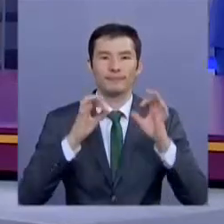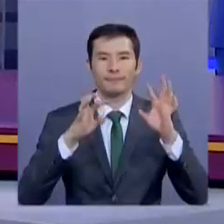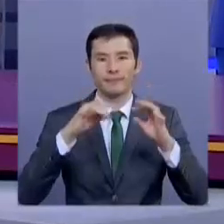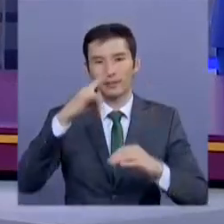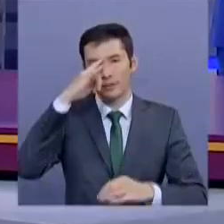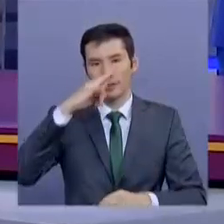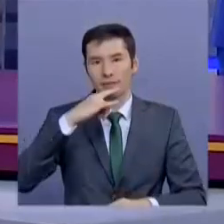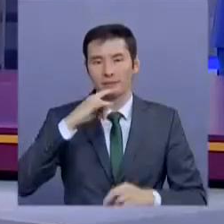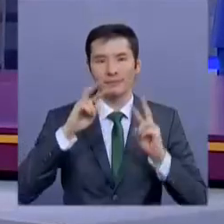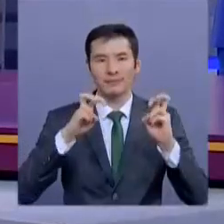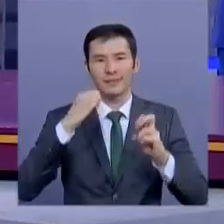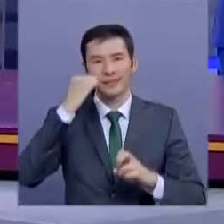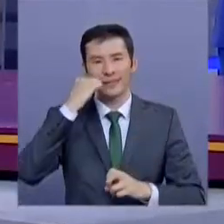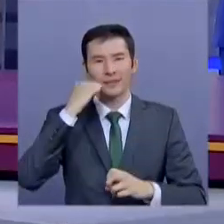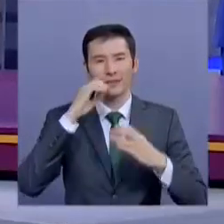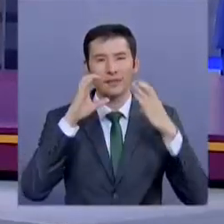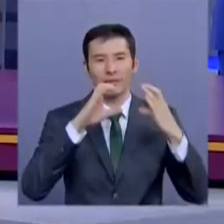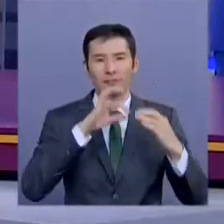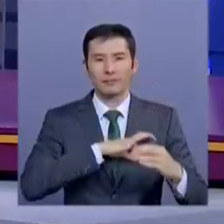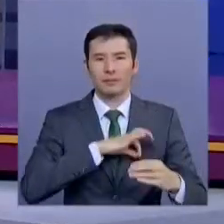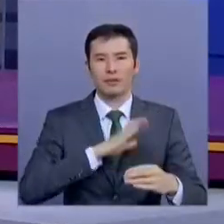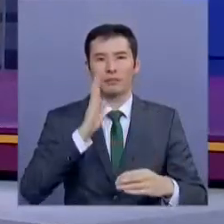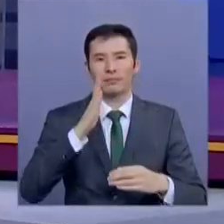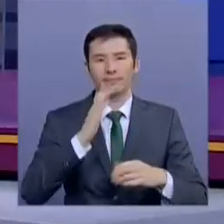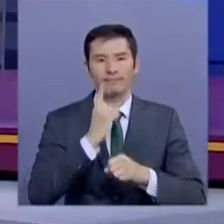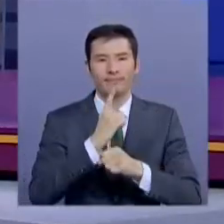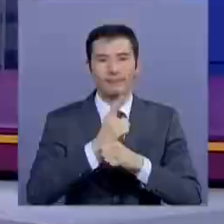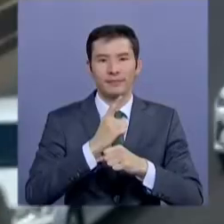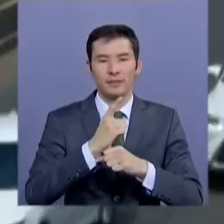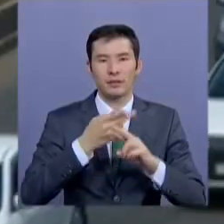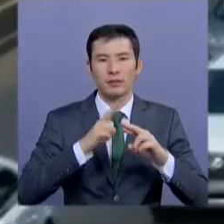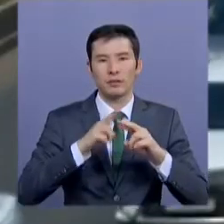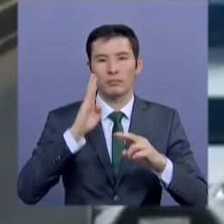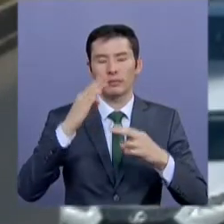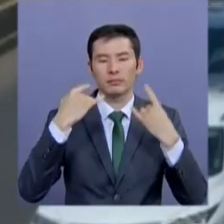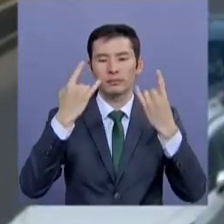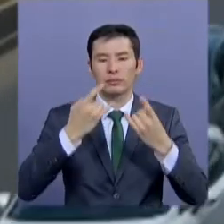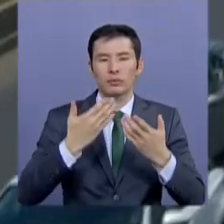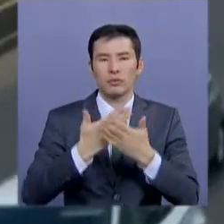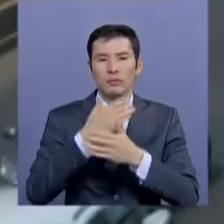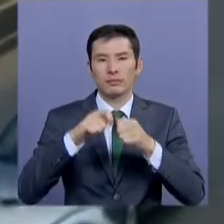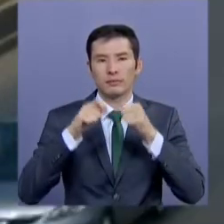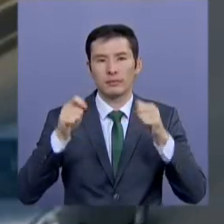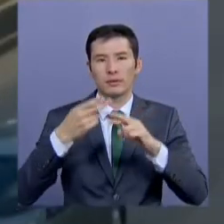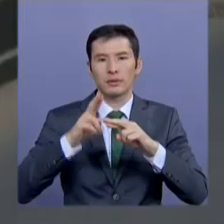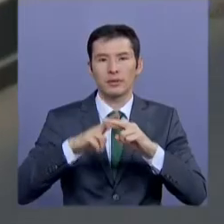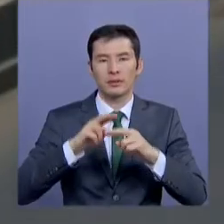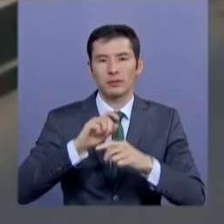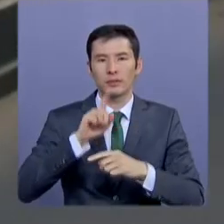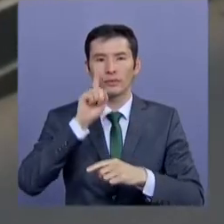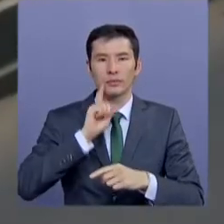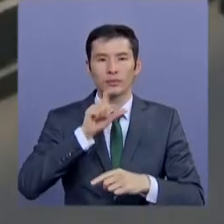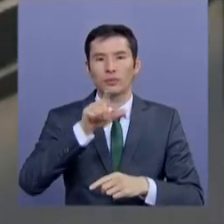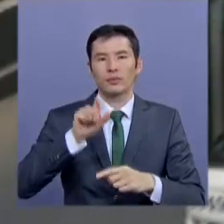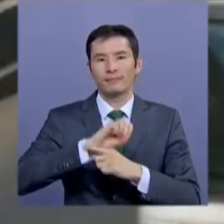Қазақстанда ескі автобустарды пайдалануға шектеу қойылмақ. Бұл ретте жолаушыларды автобуспен тасымалдау қауіпсіздігін арттыру үшін жол